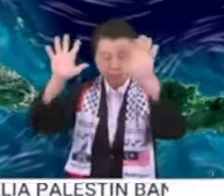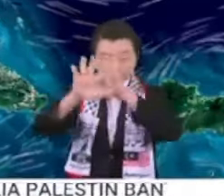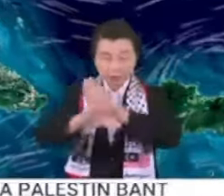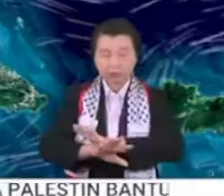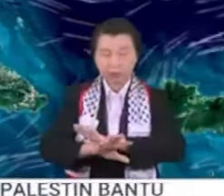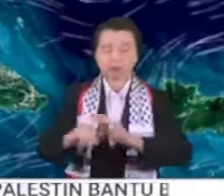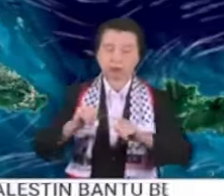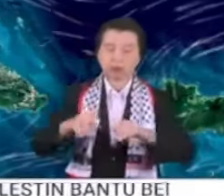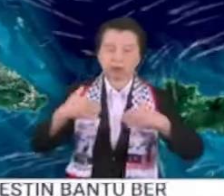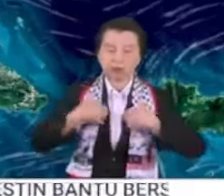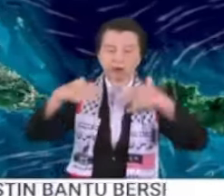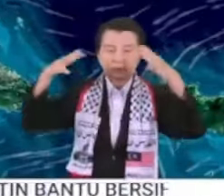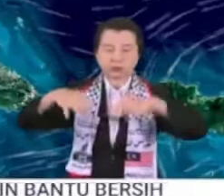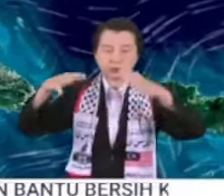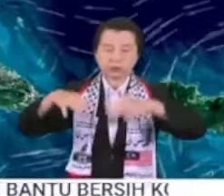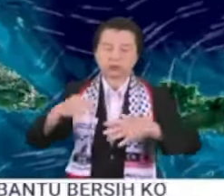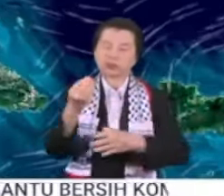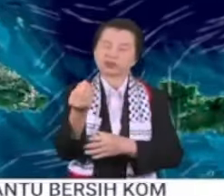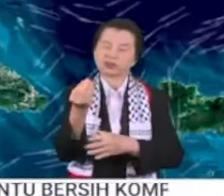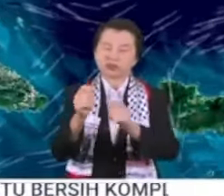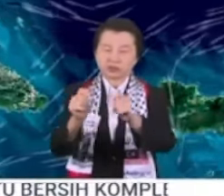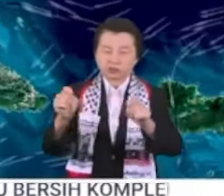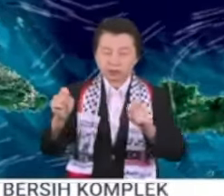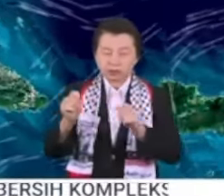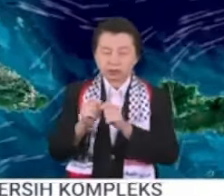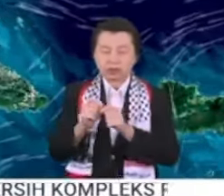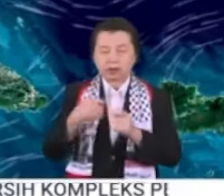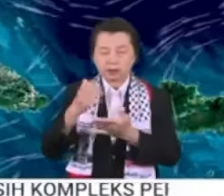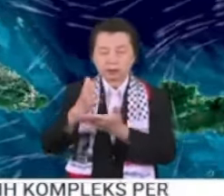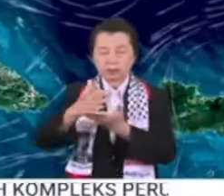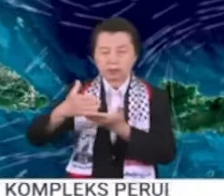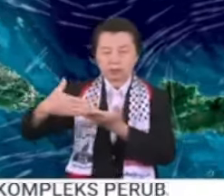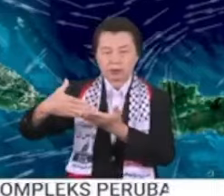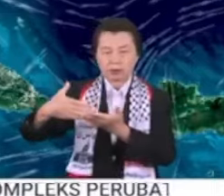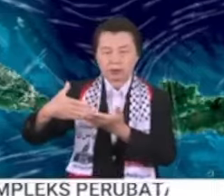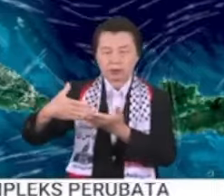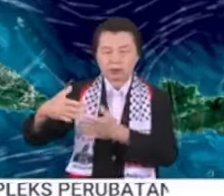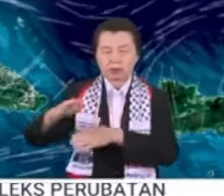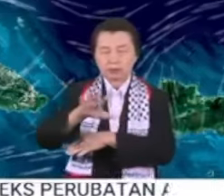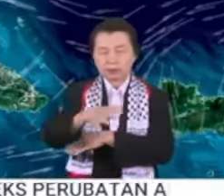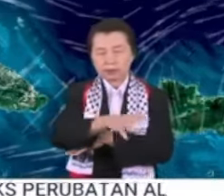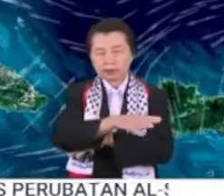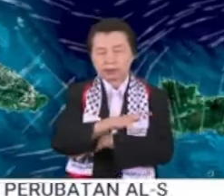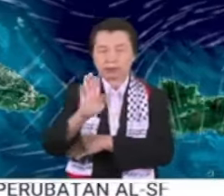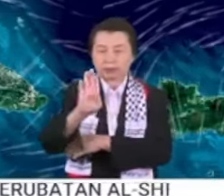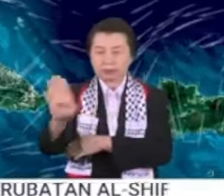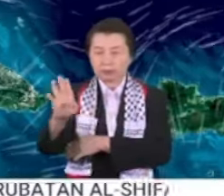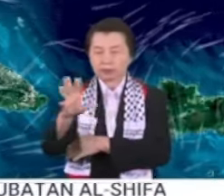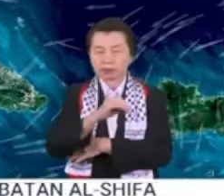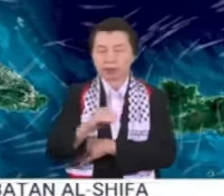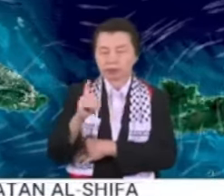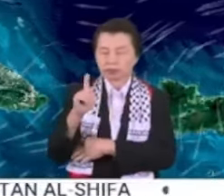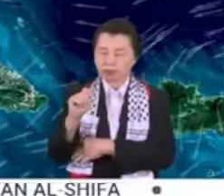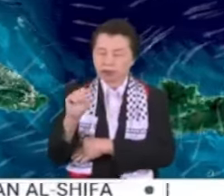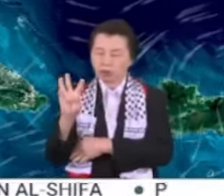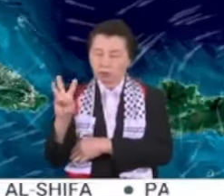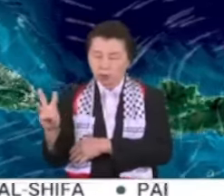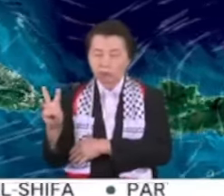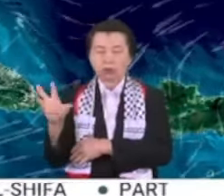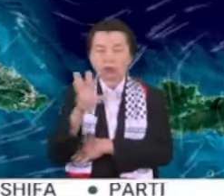tetapi masih lagi ada hujan di satu tempat kini berlaku di bahagian pantai barat dan juga di bahagian Tawau